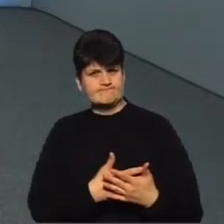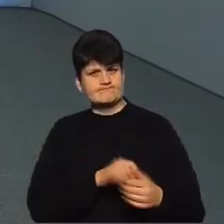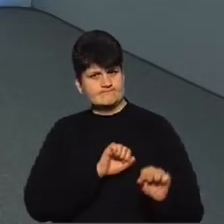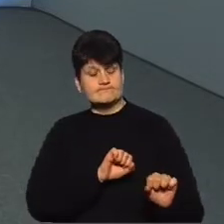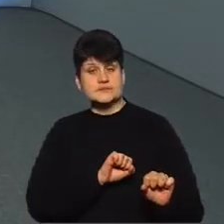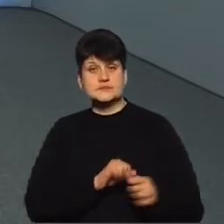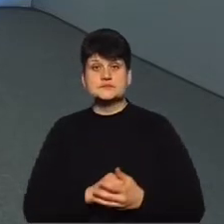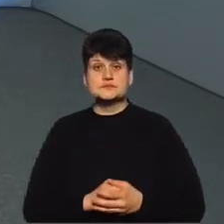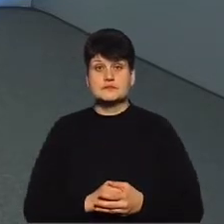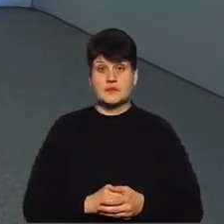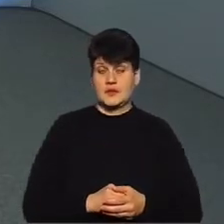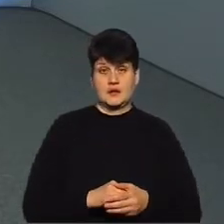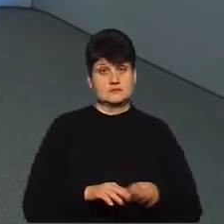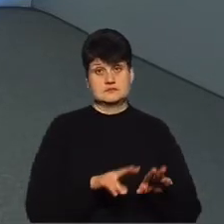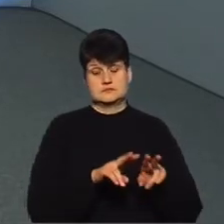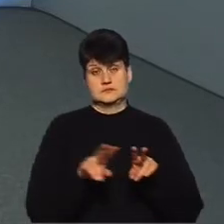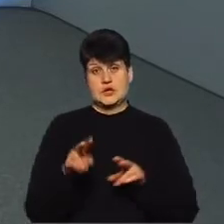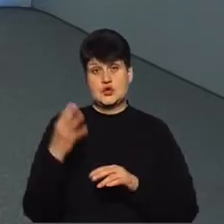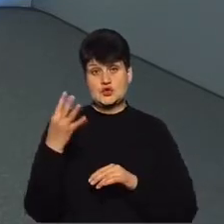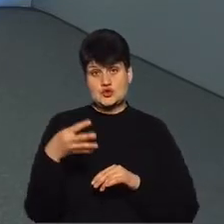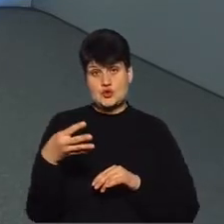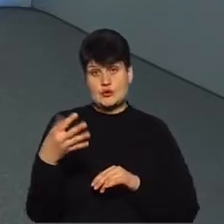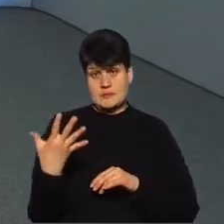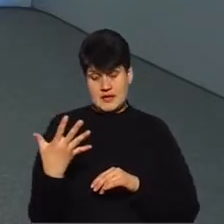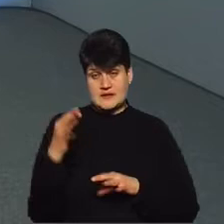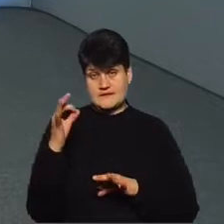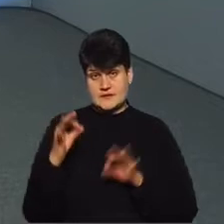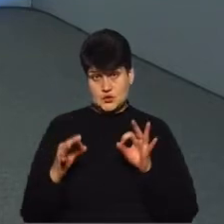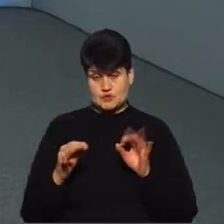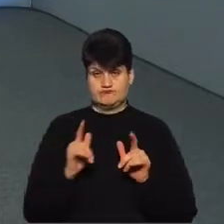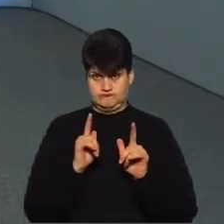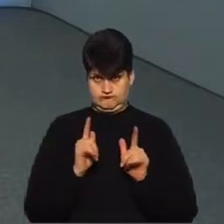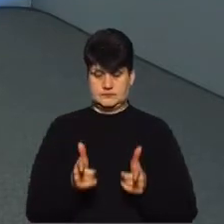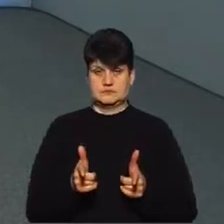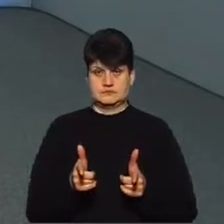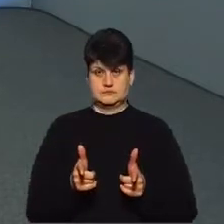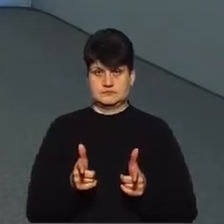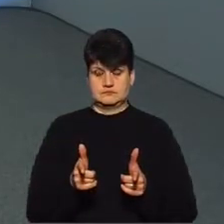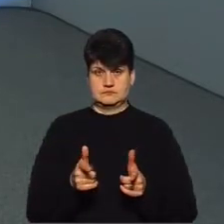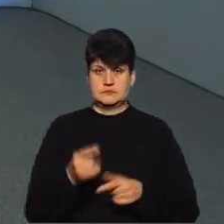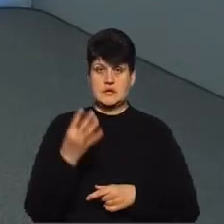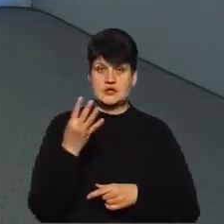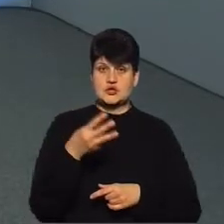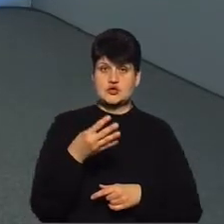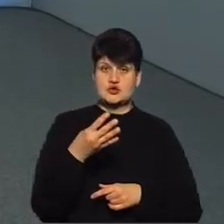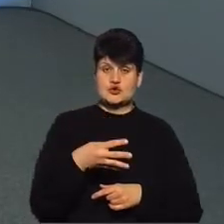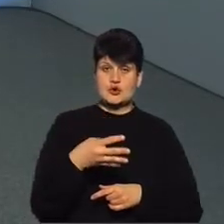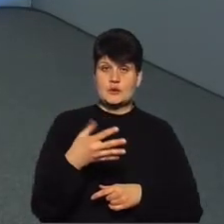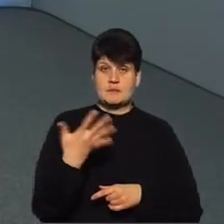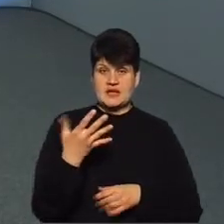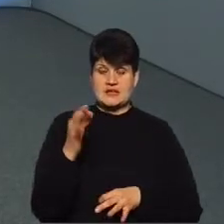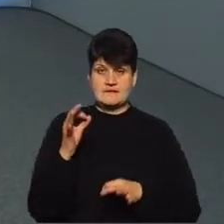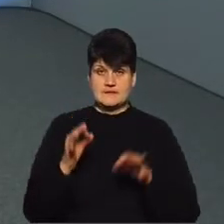в унісон йдуть. 45% готові, 45%, що це